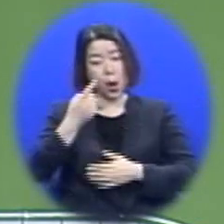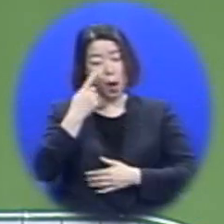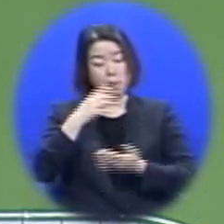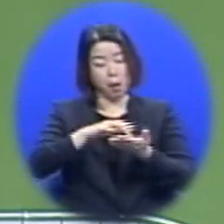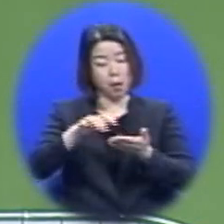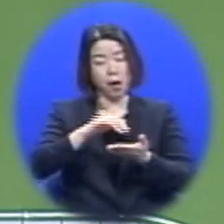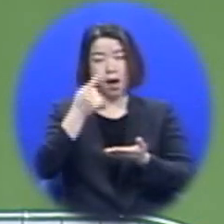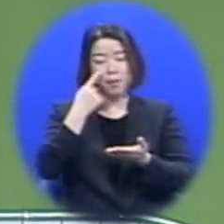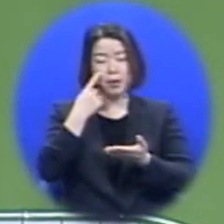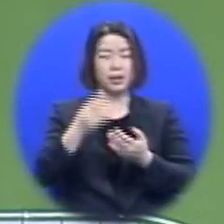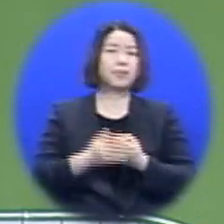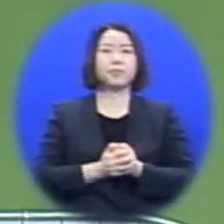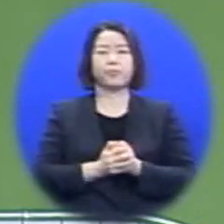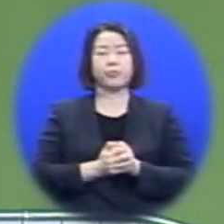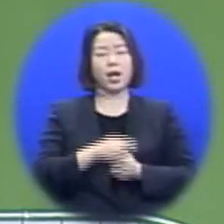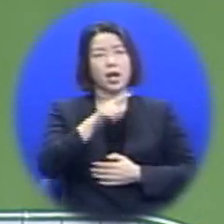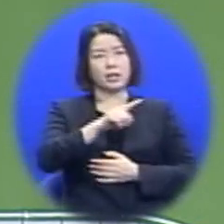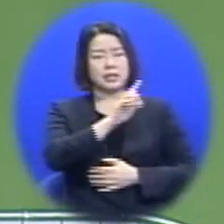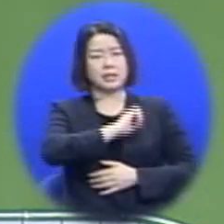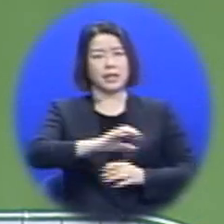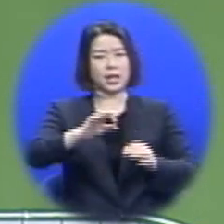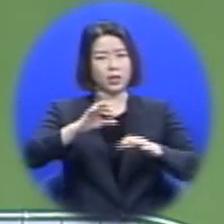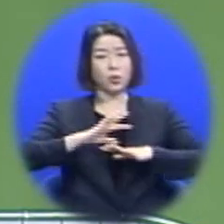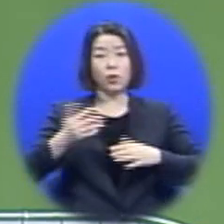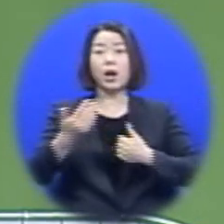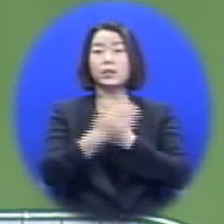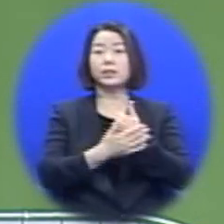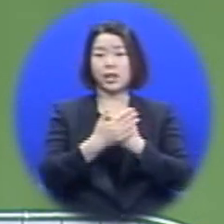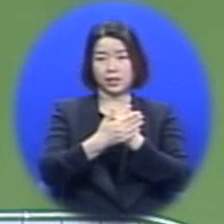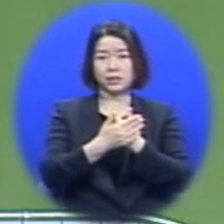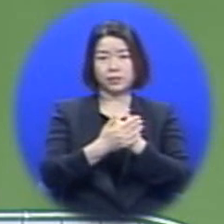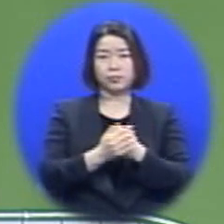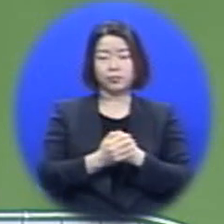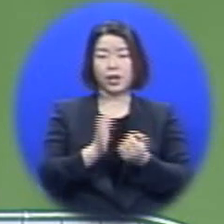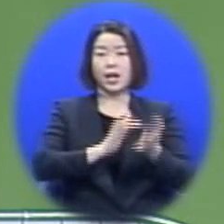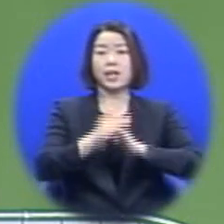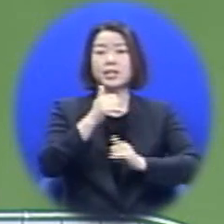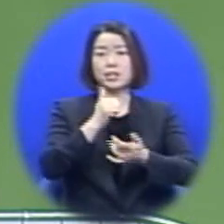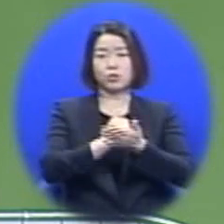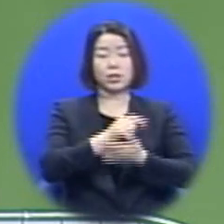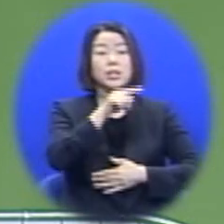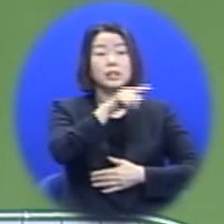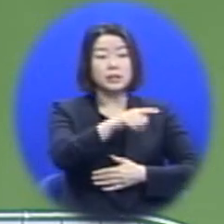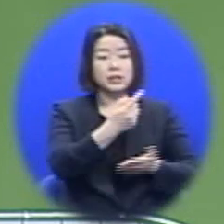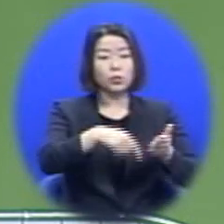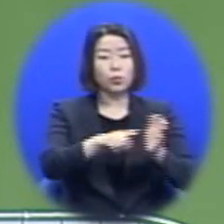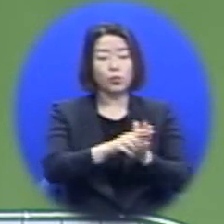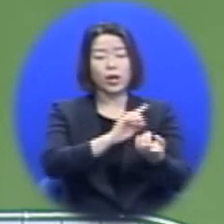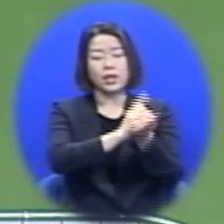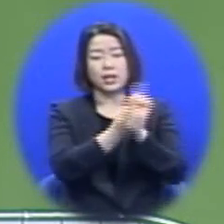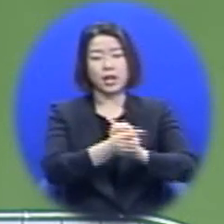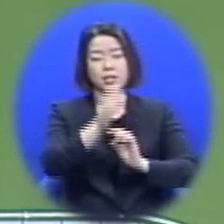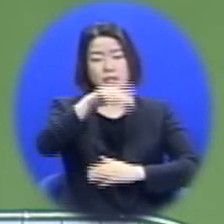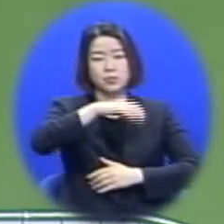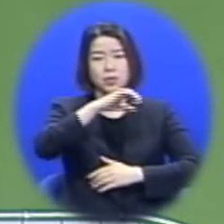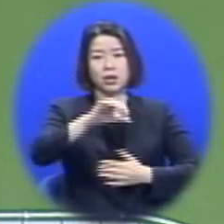따져보십시다. 성 프랜시스가 받은 가장 놀라운 은혜는 예수님께서 그를 위해 대신 십자가에 죽어주신